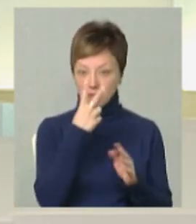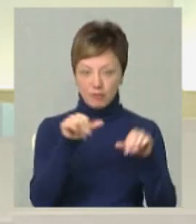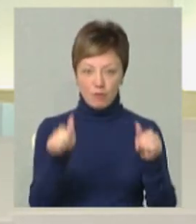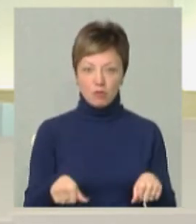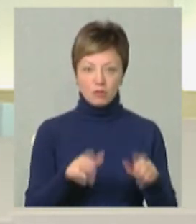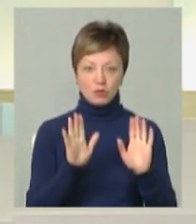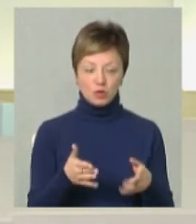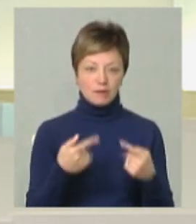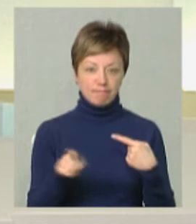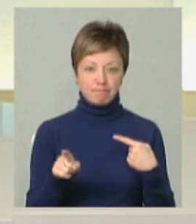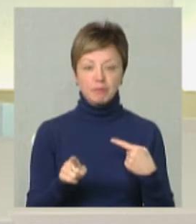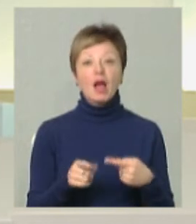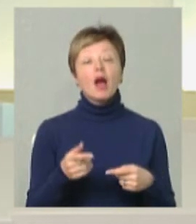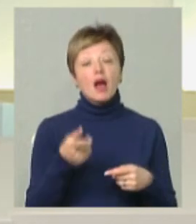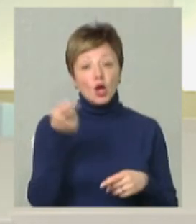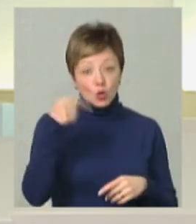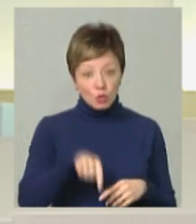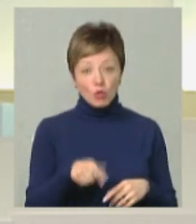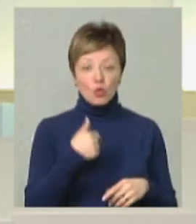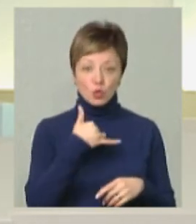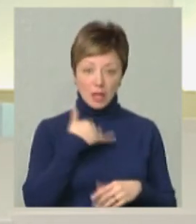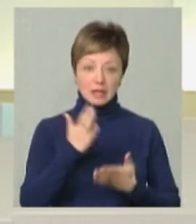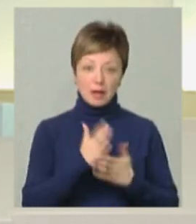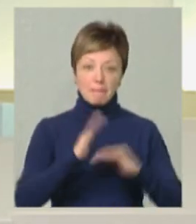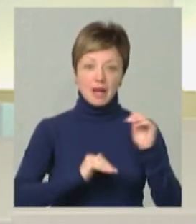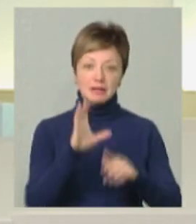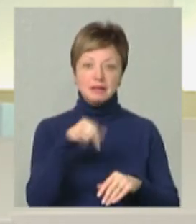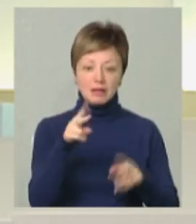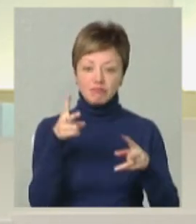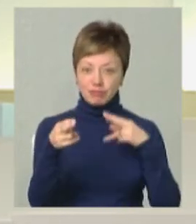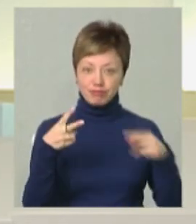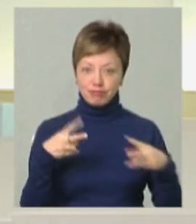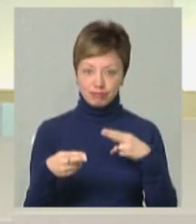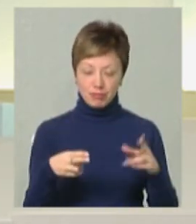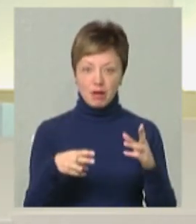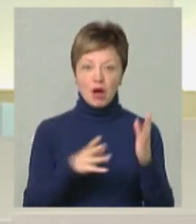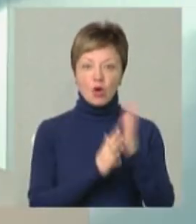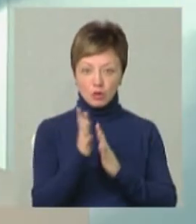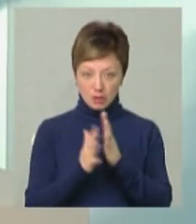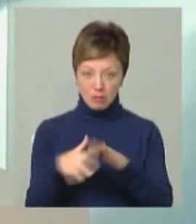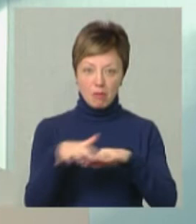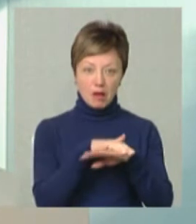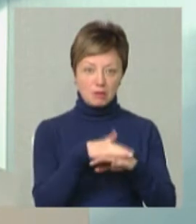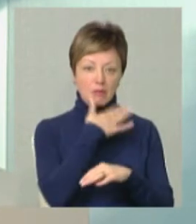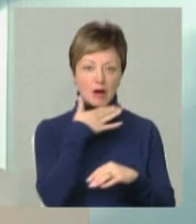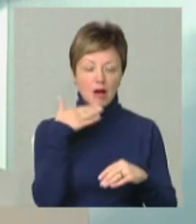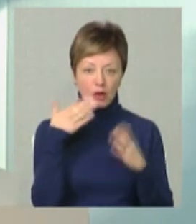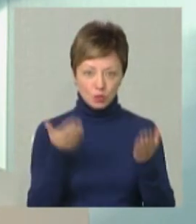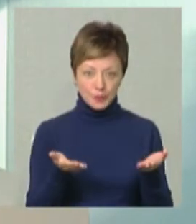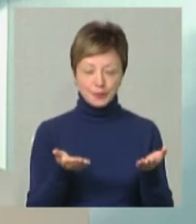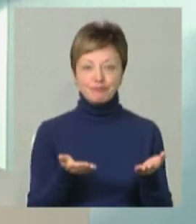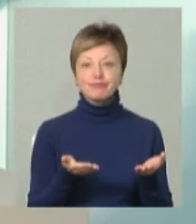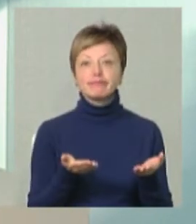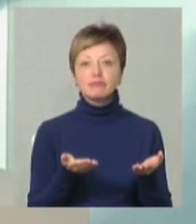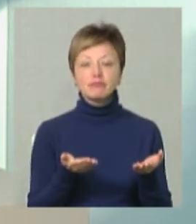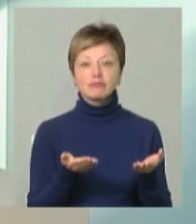Тому ми маємо практику в своєму ботанічному саду, що ми стрижемо рослини. Масово і досить дуже велику кількість. От зараз з